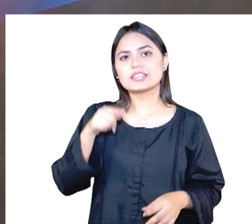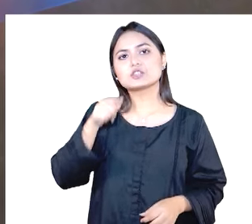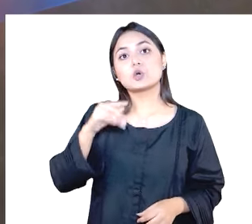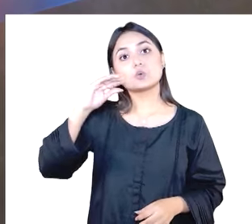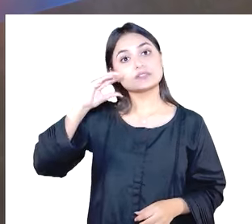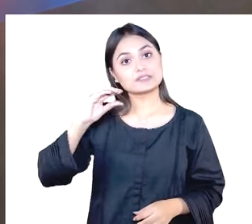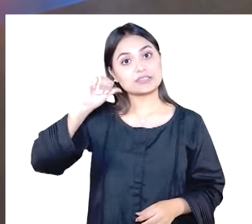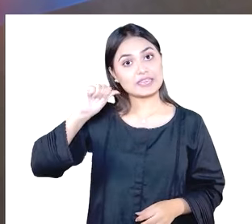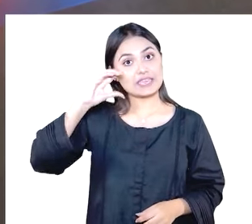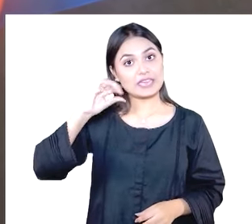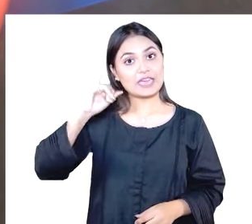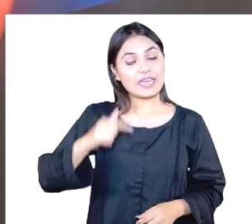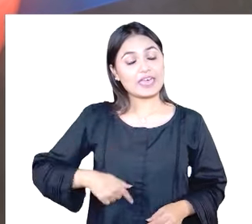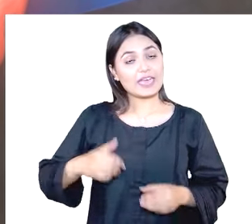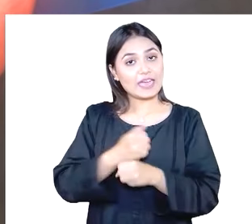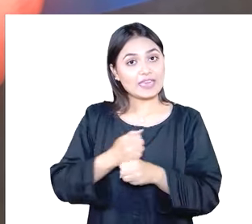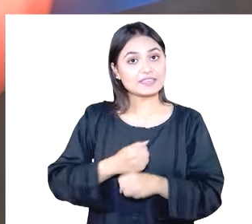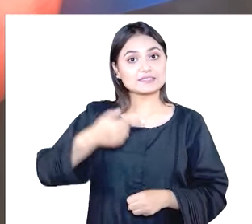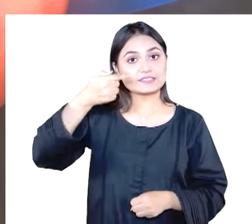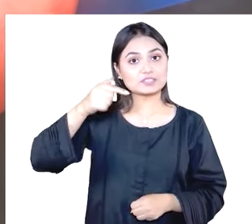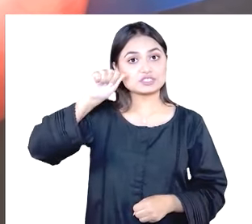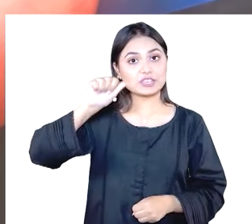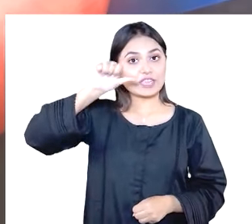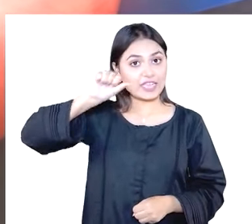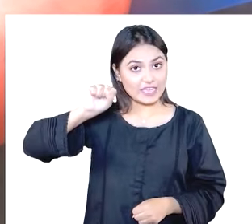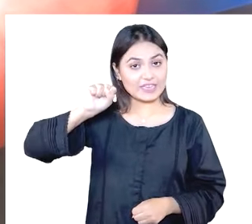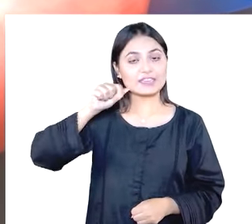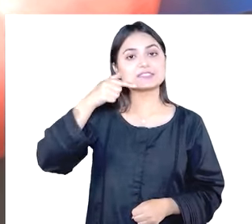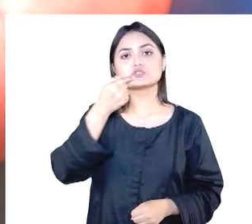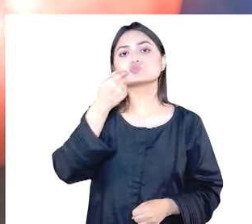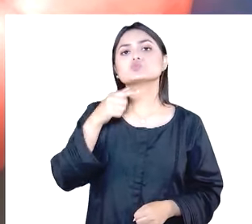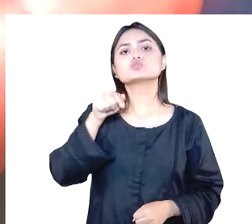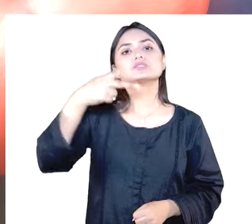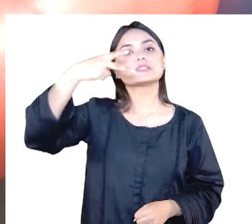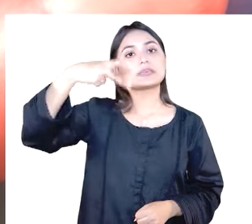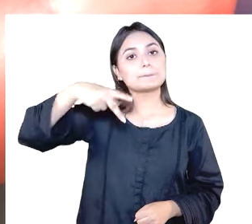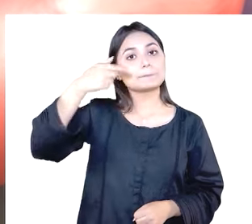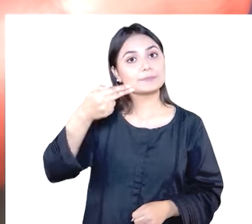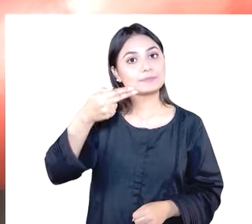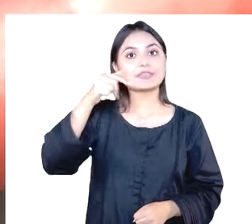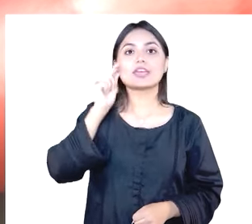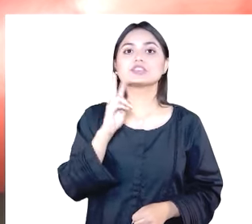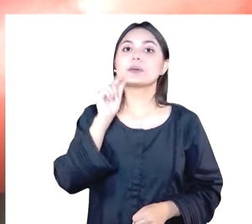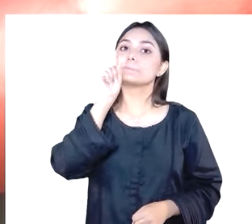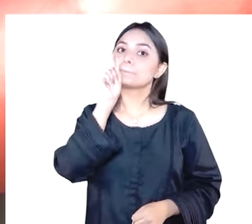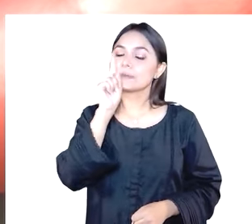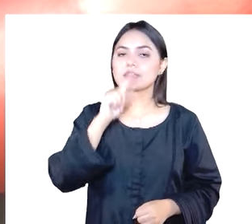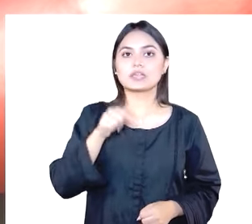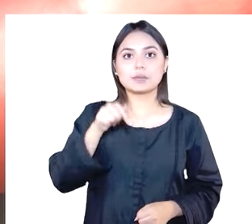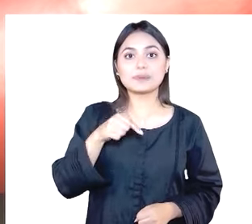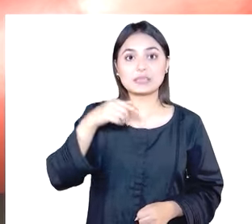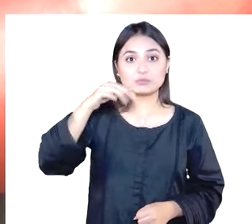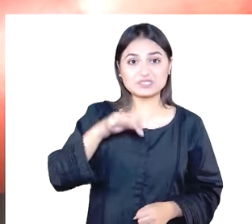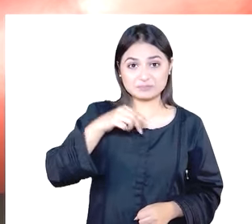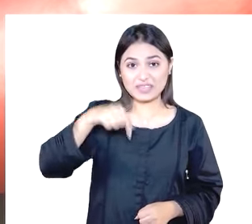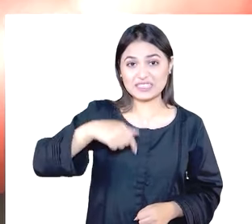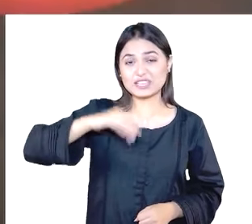एसिड जिसे गैस्ट्रिक जूस कहते हैं की पीएच वैल्यू एक हो जाती है यानी इसकी तेजाब अत सिरके और लीबू के रस से